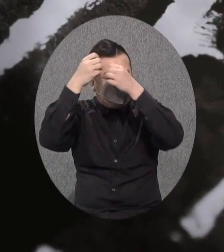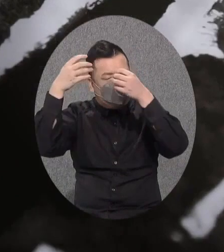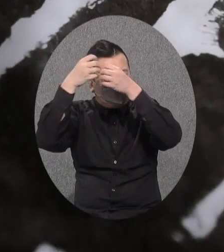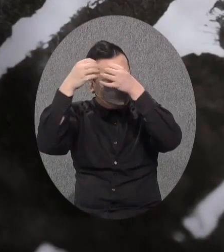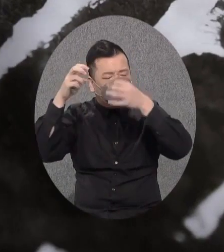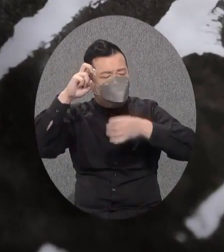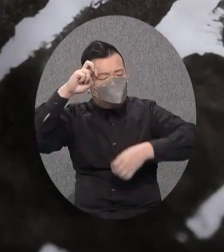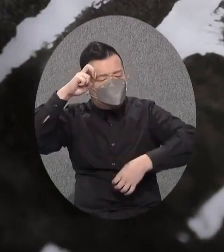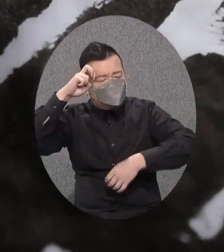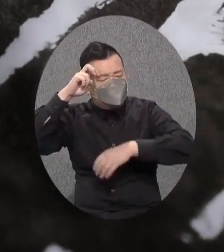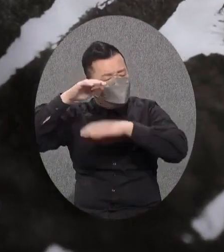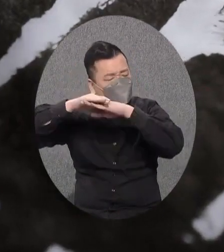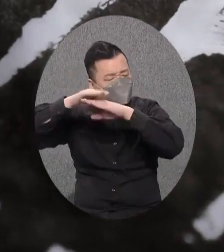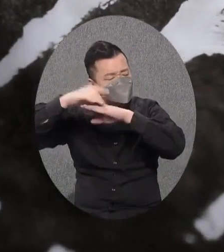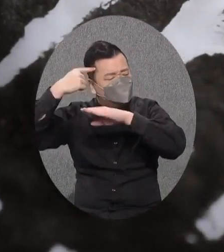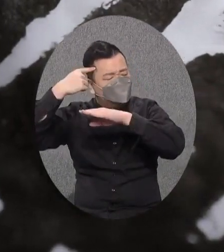澱。